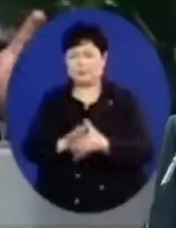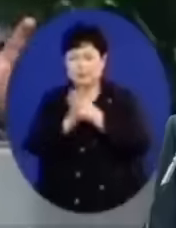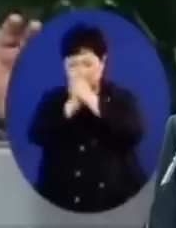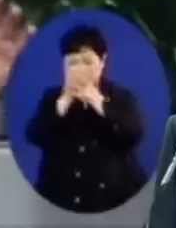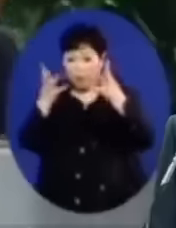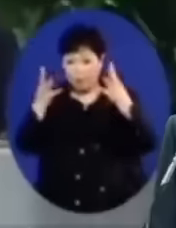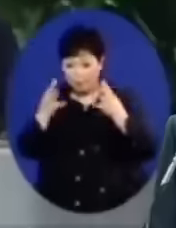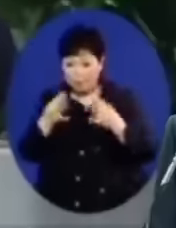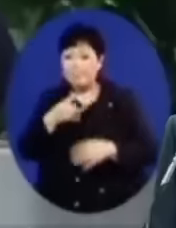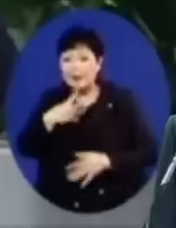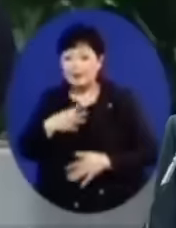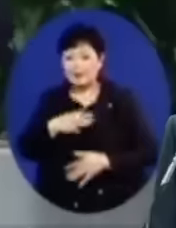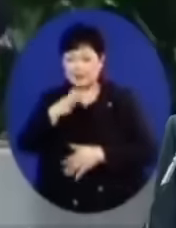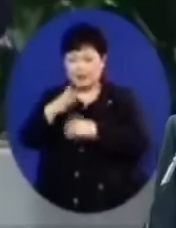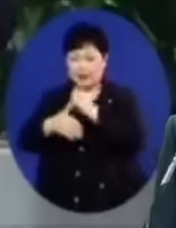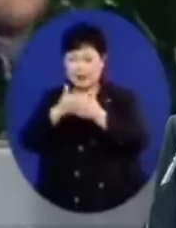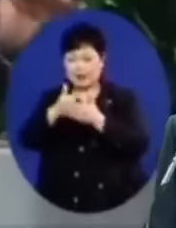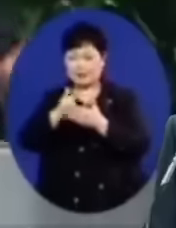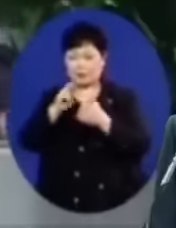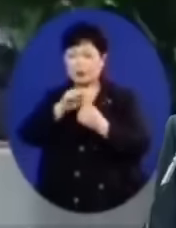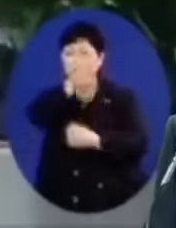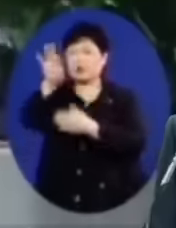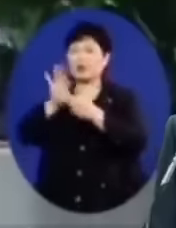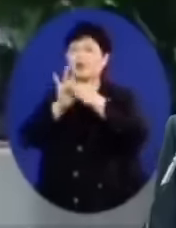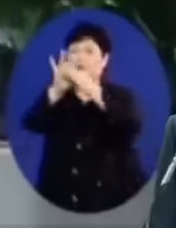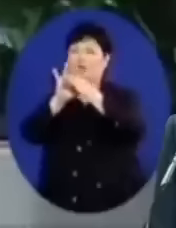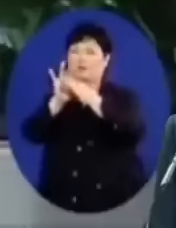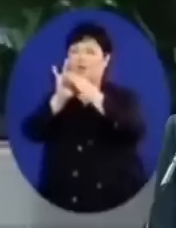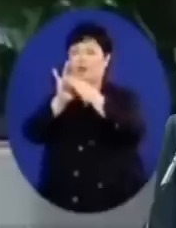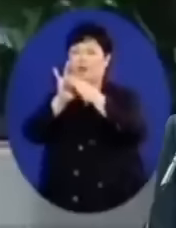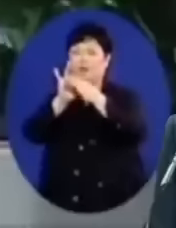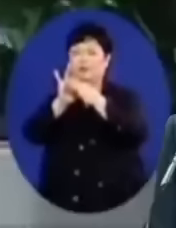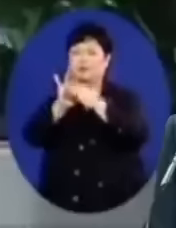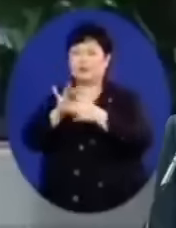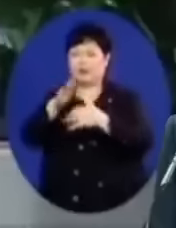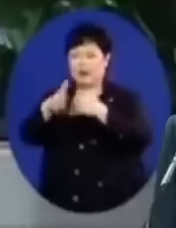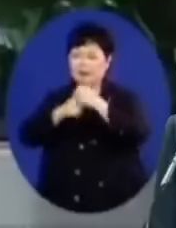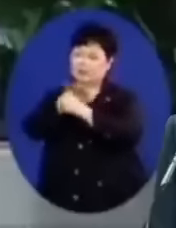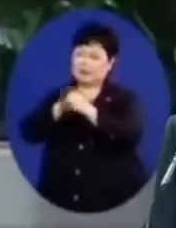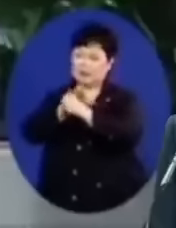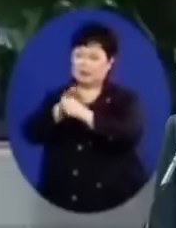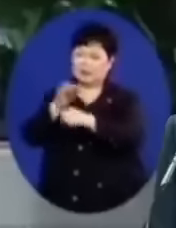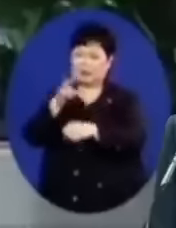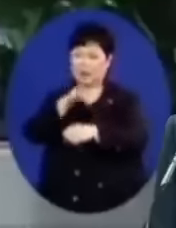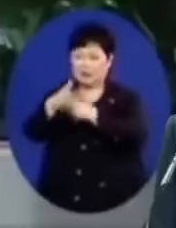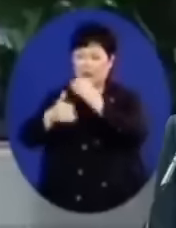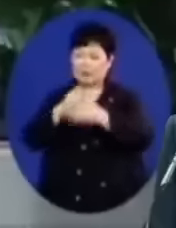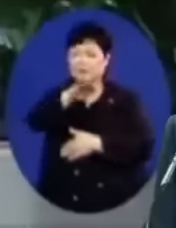기도만이 하나님과 우리의 관계를 열어서 하나님을 우리가 사랑하게 되고 하나님이 우리를